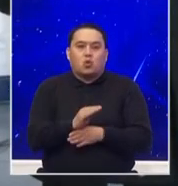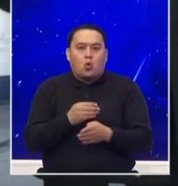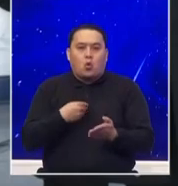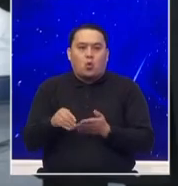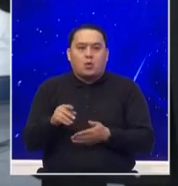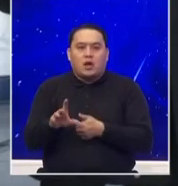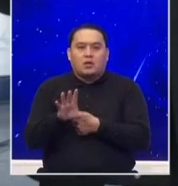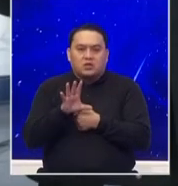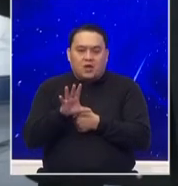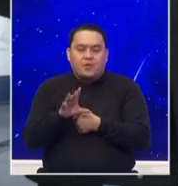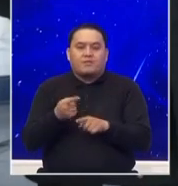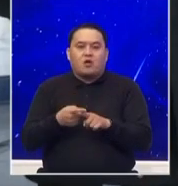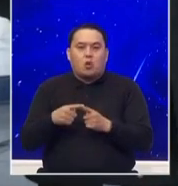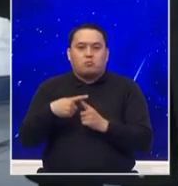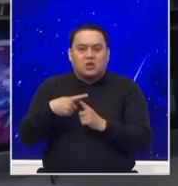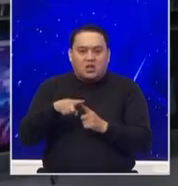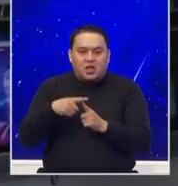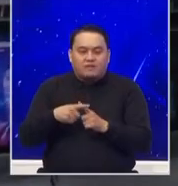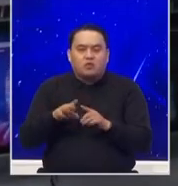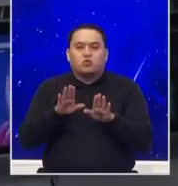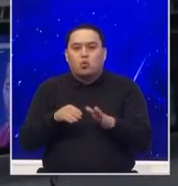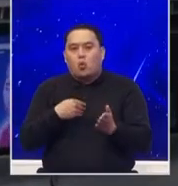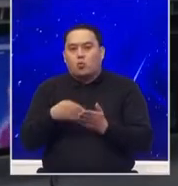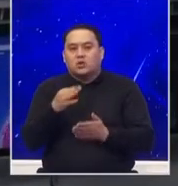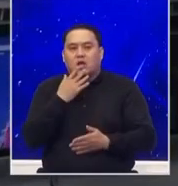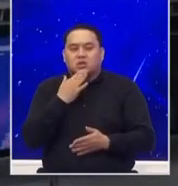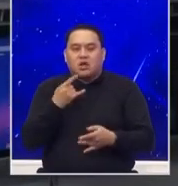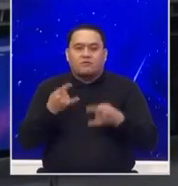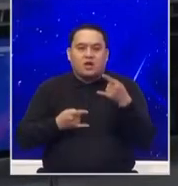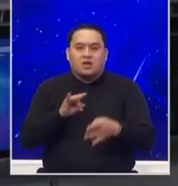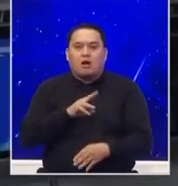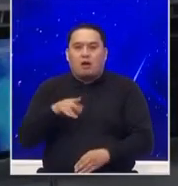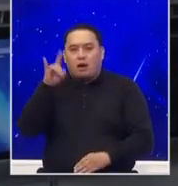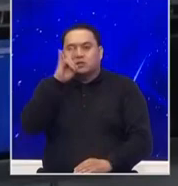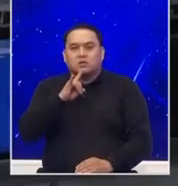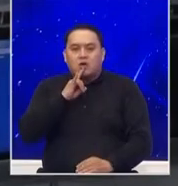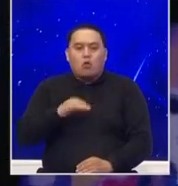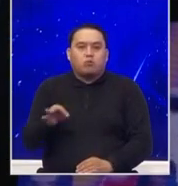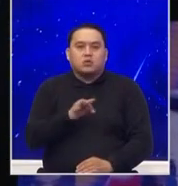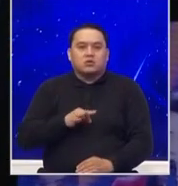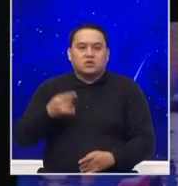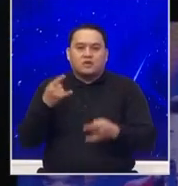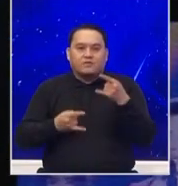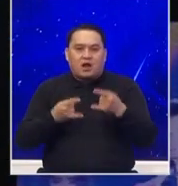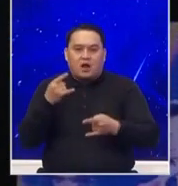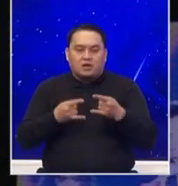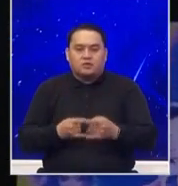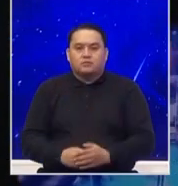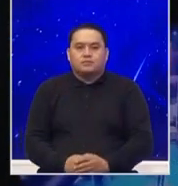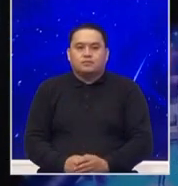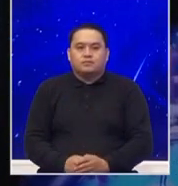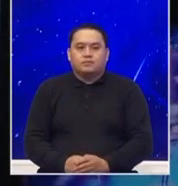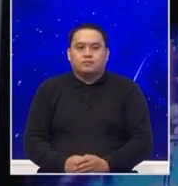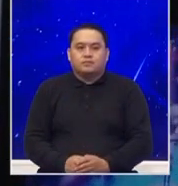только антенну. Данный проект по переходу осуществляет национальный оператор Республики Казахстан в области телерадиовещания «Казтелерадио».